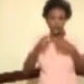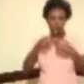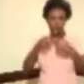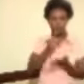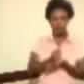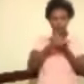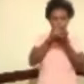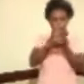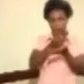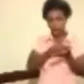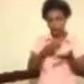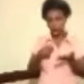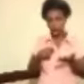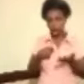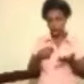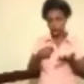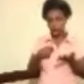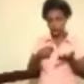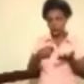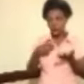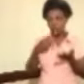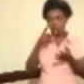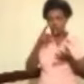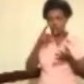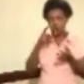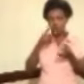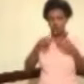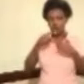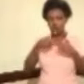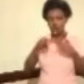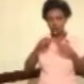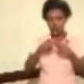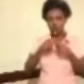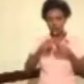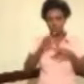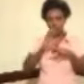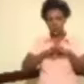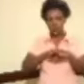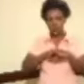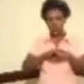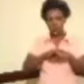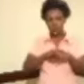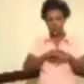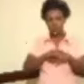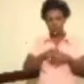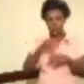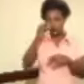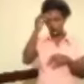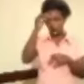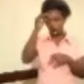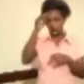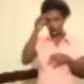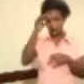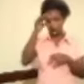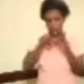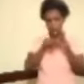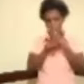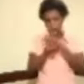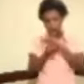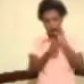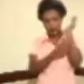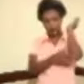pour un moment sous la tortue de Madame Maniga. Et nous avons vu au moment, non, la tortue sous la tortue, nous avons vu au moment, côté que le